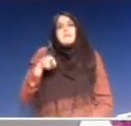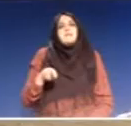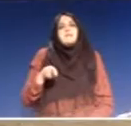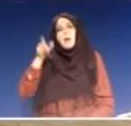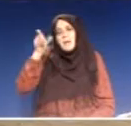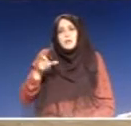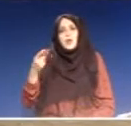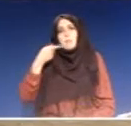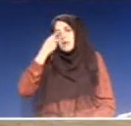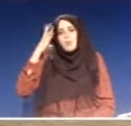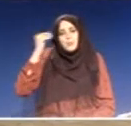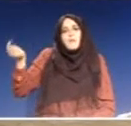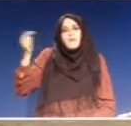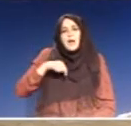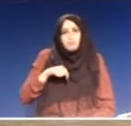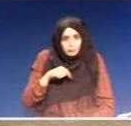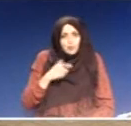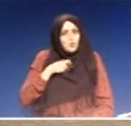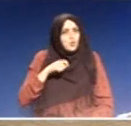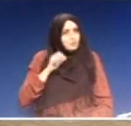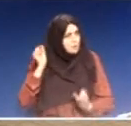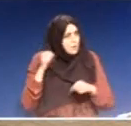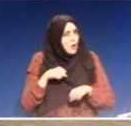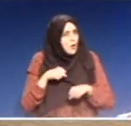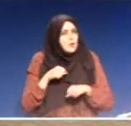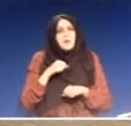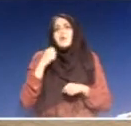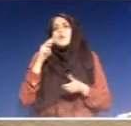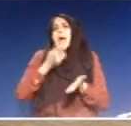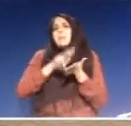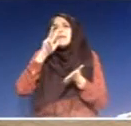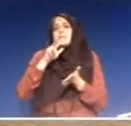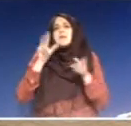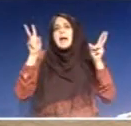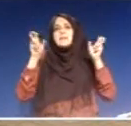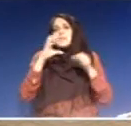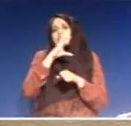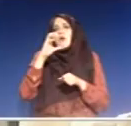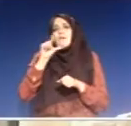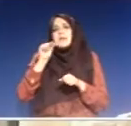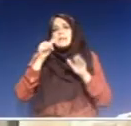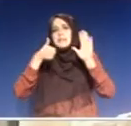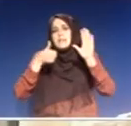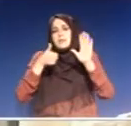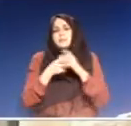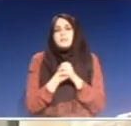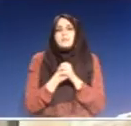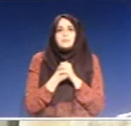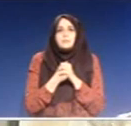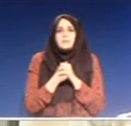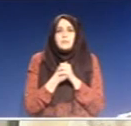الإكسبرتيز. الخبرة. لذلك إذن قد تكون طبقا للمادة 126 قد تكون هذه الخبرة إما من